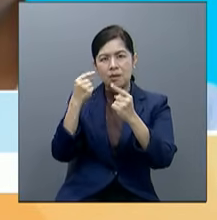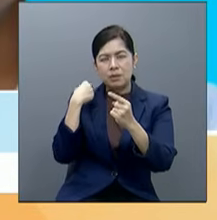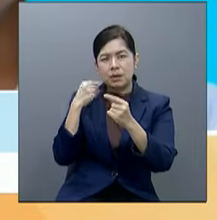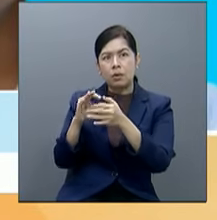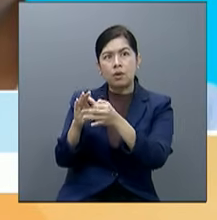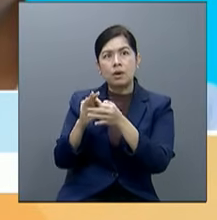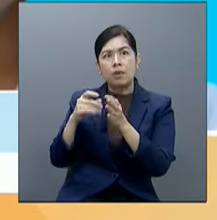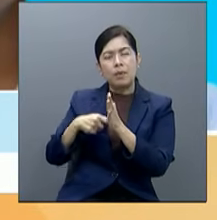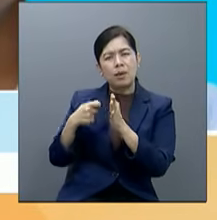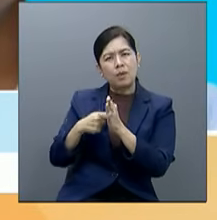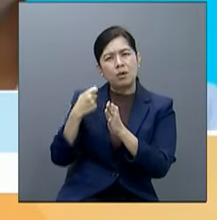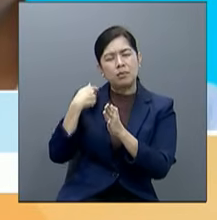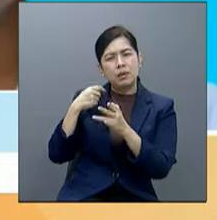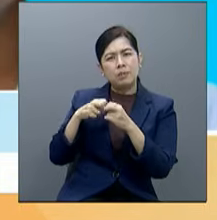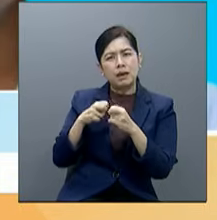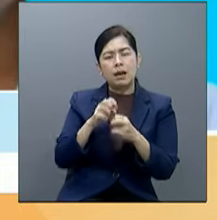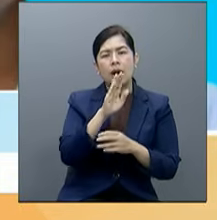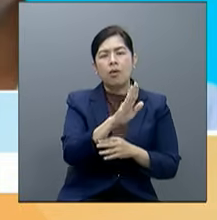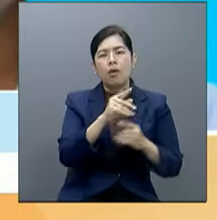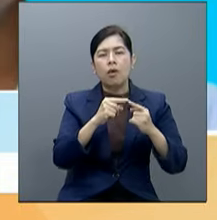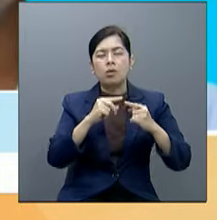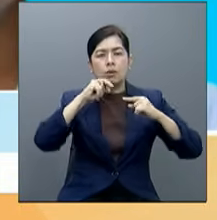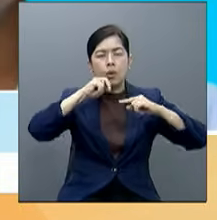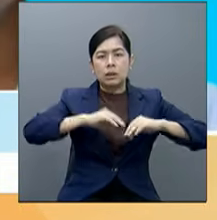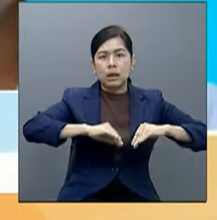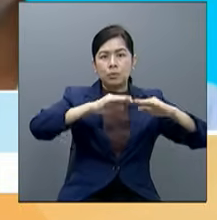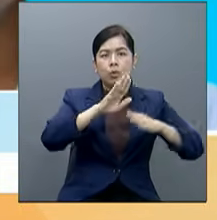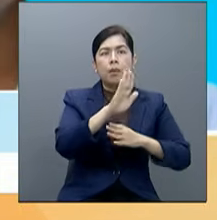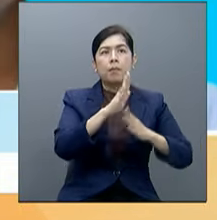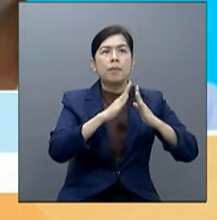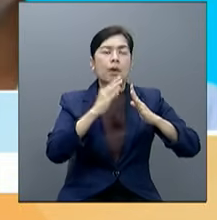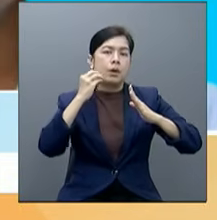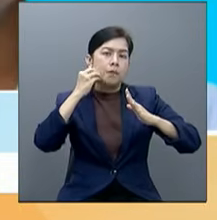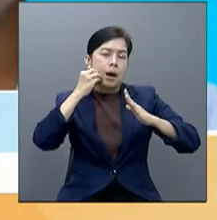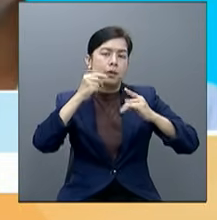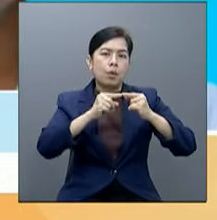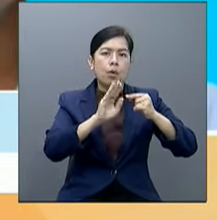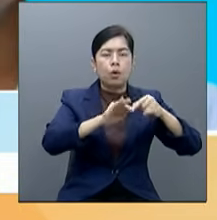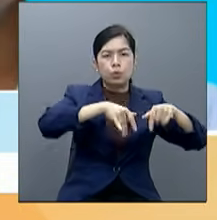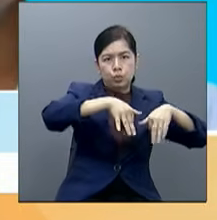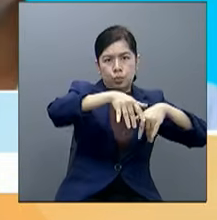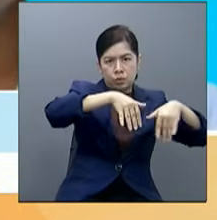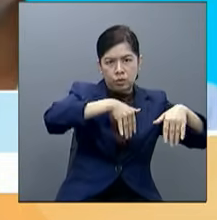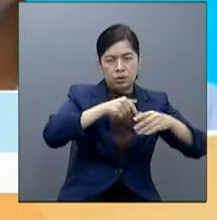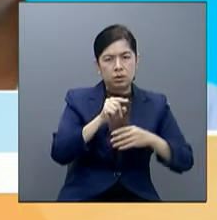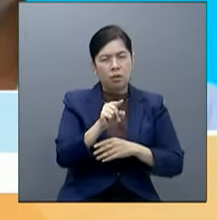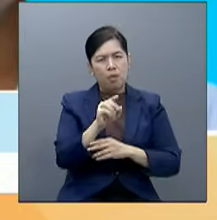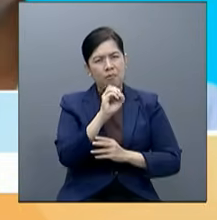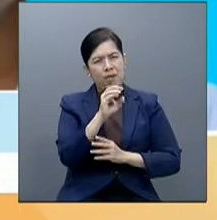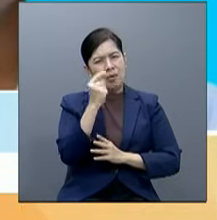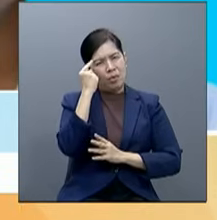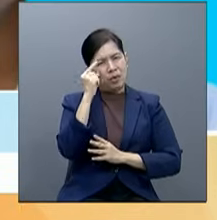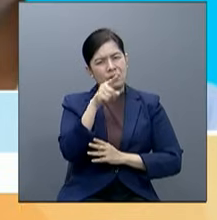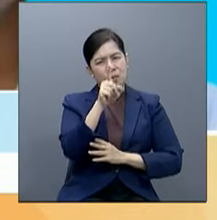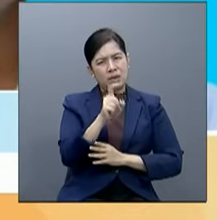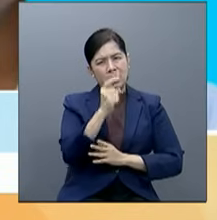ของการเกิดน้ำไหลหลากโดยเฉพาะในพื้นที่ชุมชนเนี่ยเป็นป่าต้นน้ำด้วยอะค่ะบางคนมองว่าเอ๊ะเป็นเพราะอะไรเพราะว่าป่าเหลือน้อยหรือเ